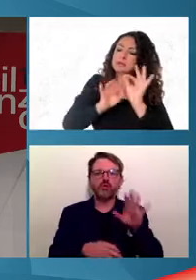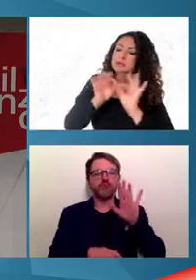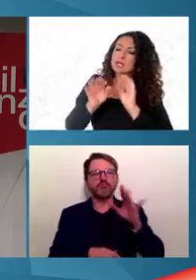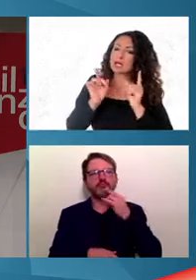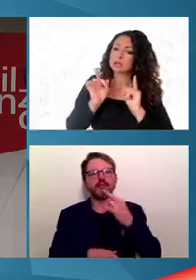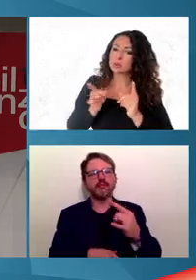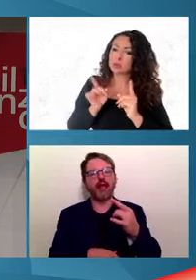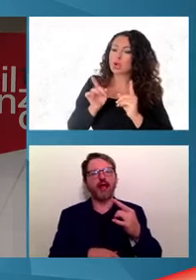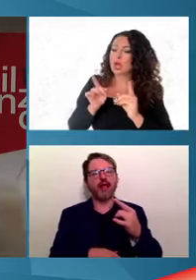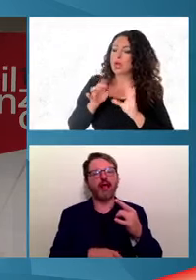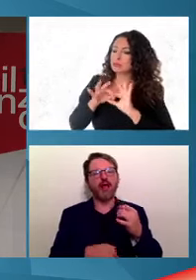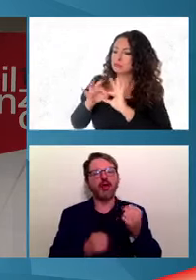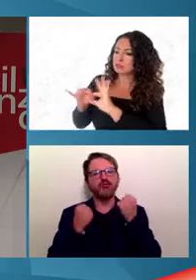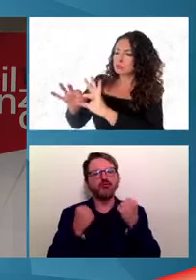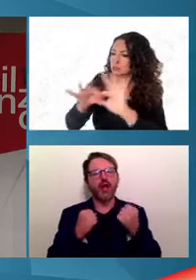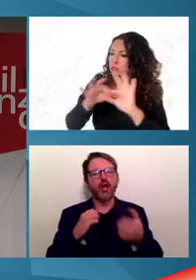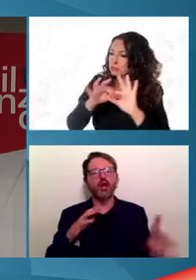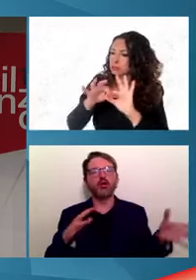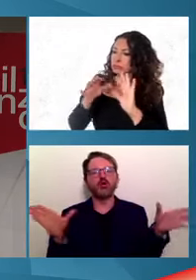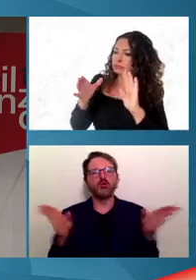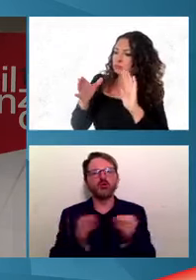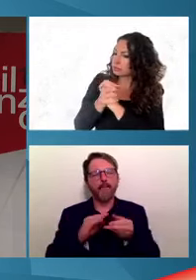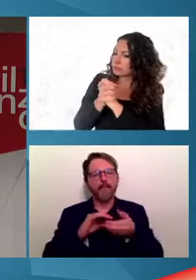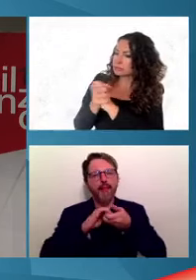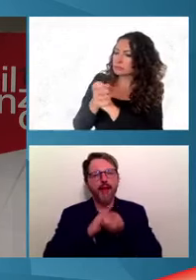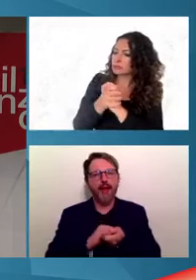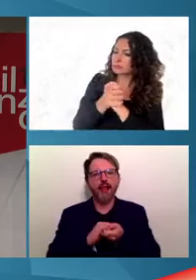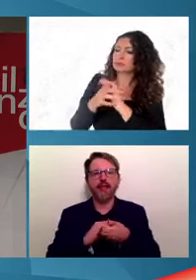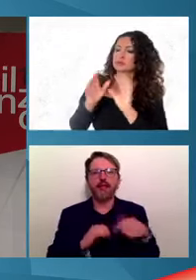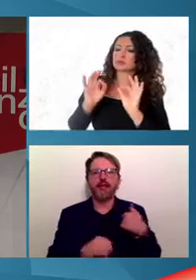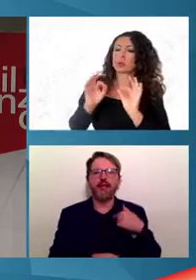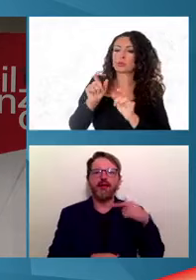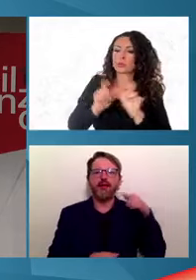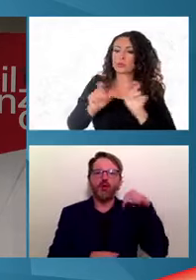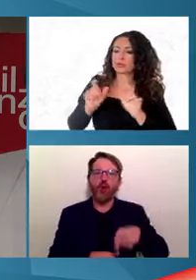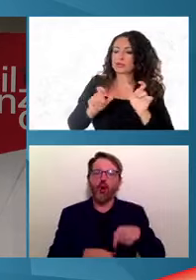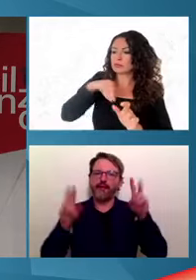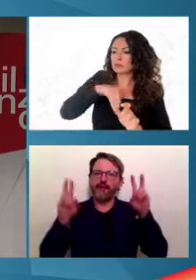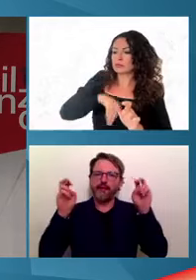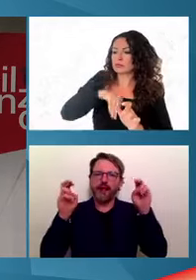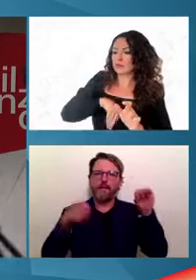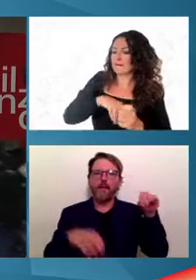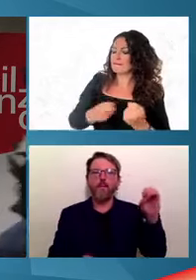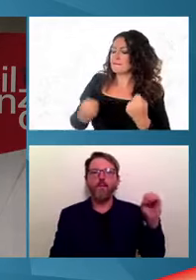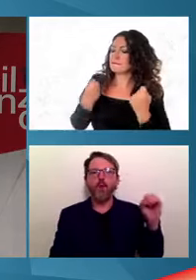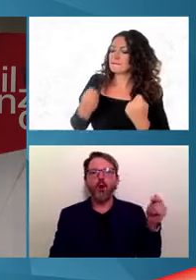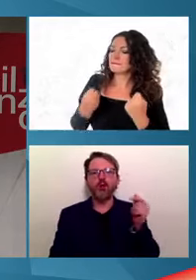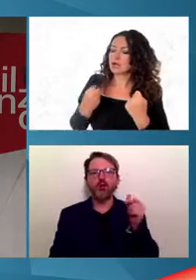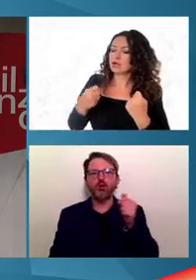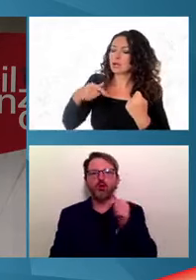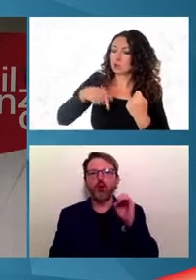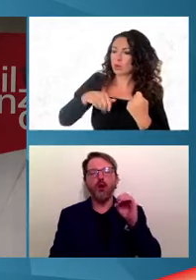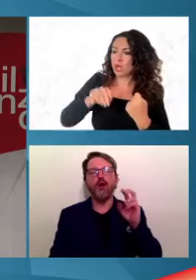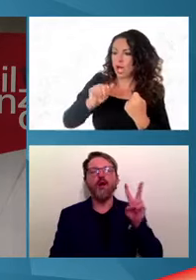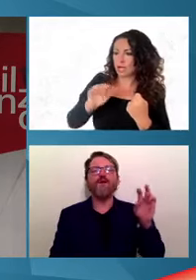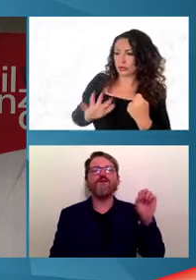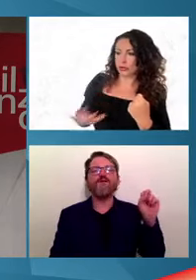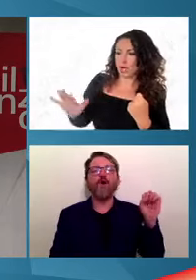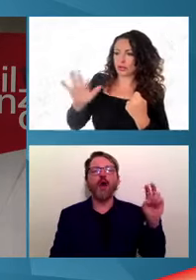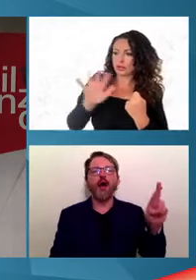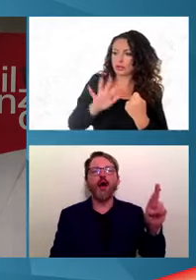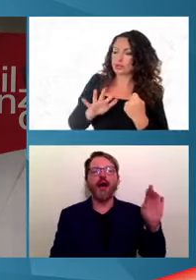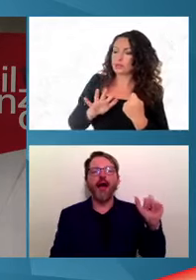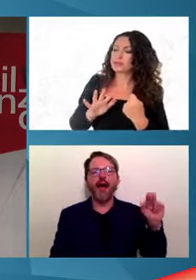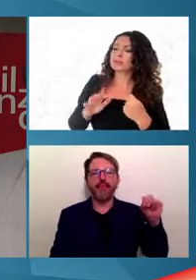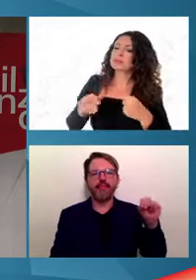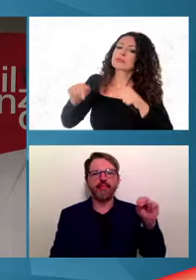und gute Zusammenleben. Und heute werden Sie unter dem Motto vorangehen, einen persönlichen Blick